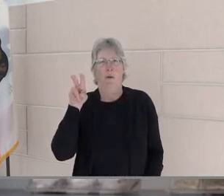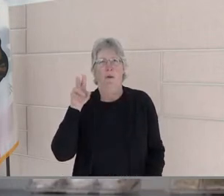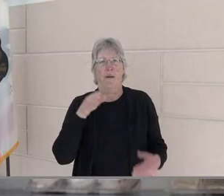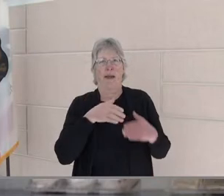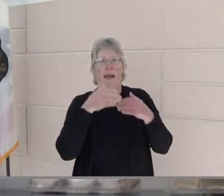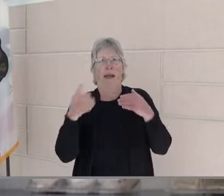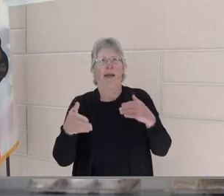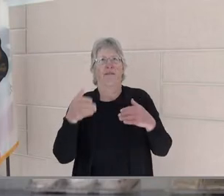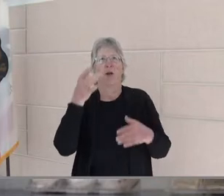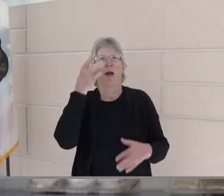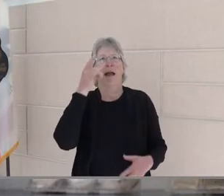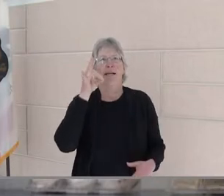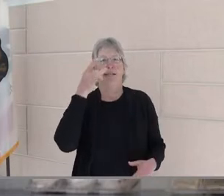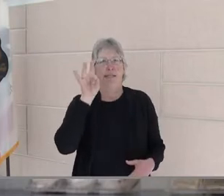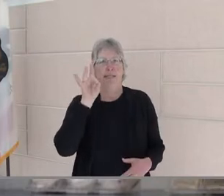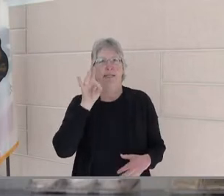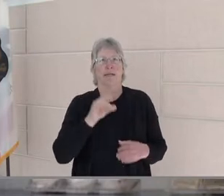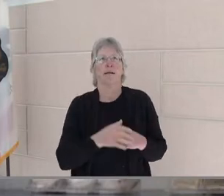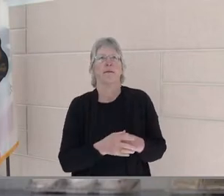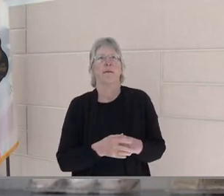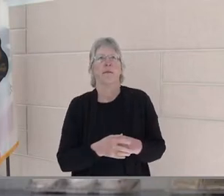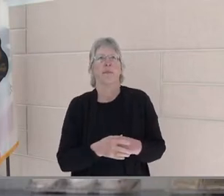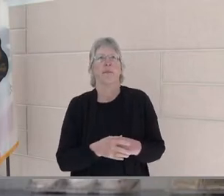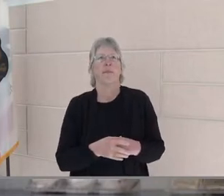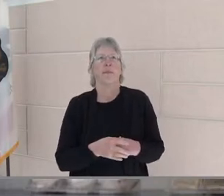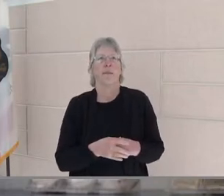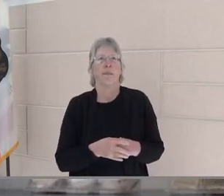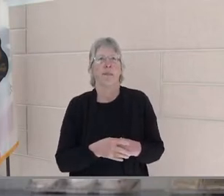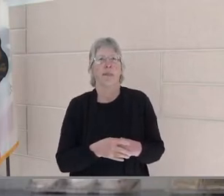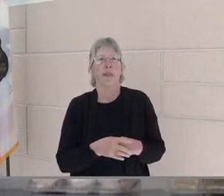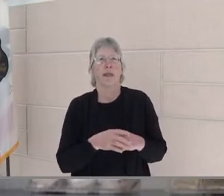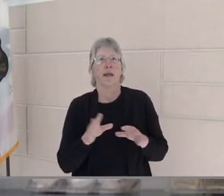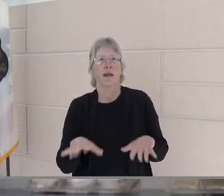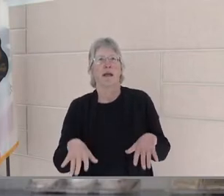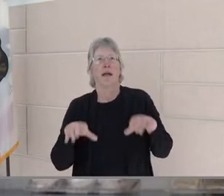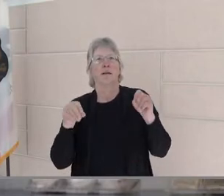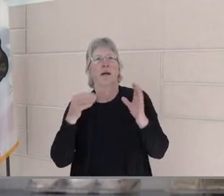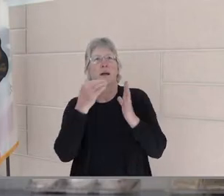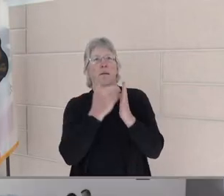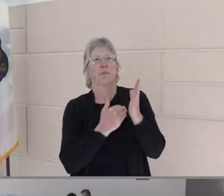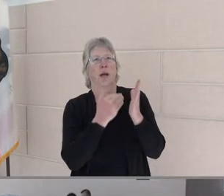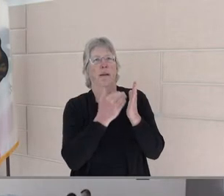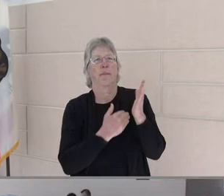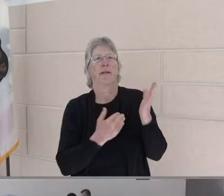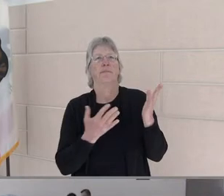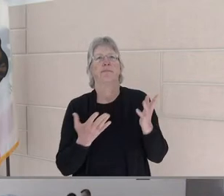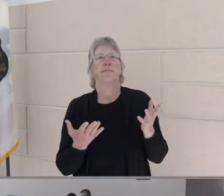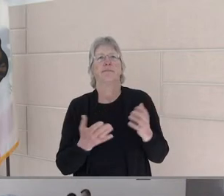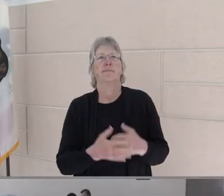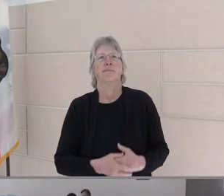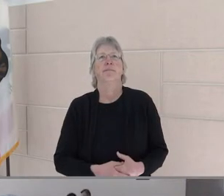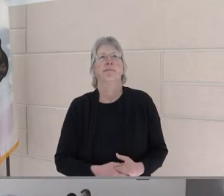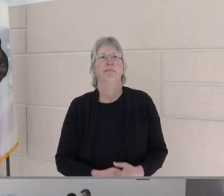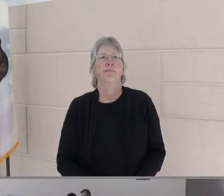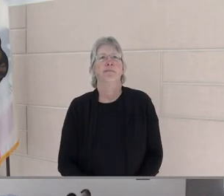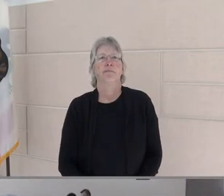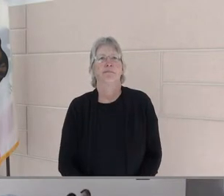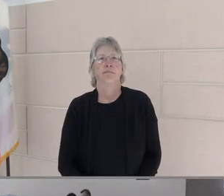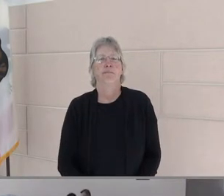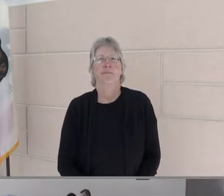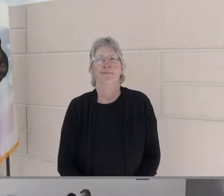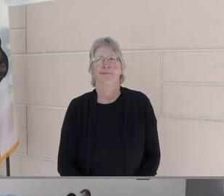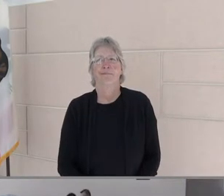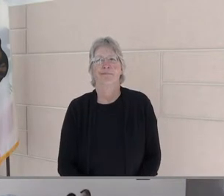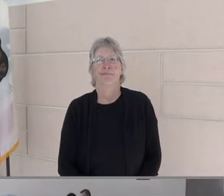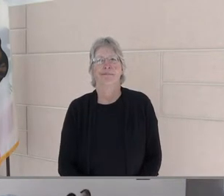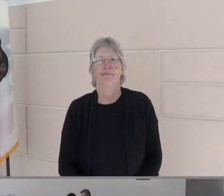จำนายเลยดับเลยมาภายปีนั้นทัวร์การเลยไปกรุ๊ปมุ่นให้พิธีเลยดับประบายเจ้าม